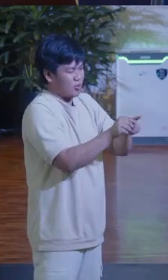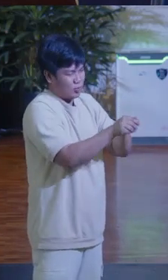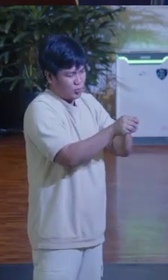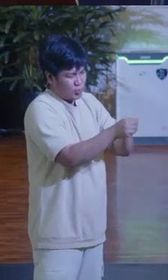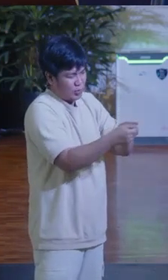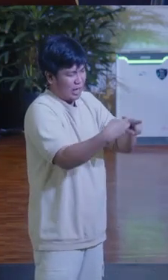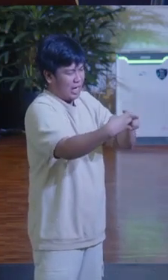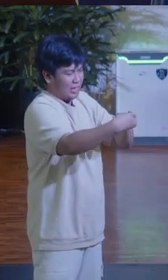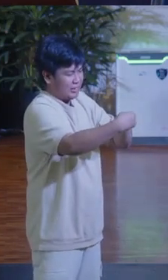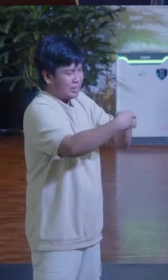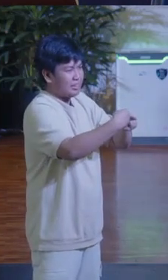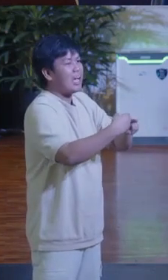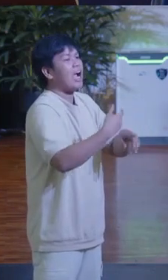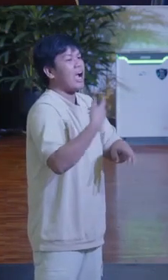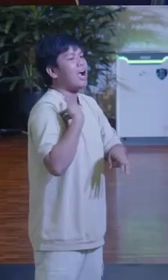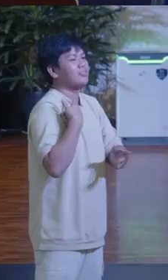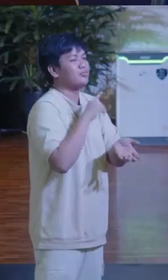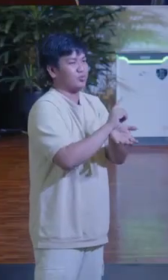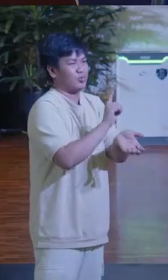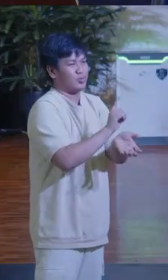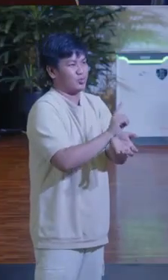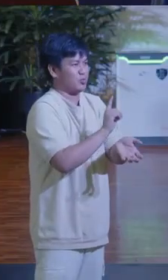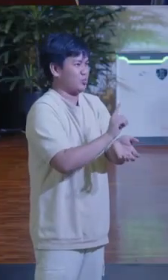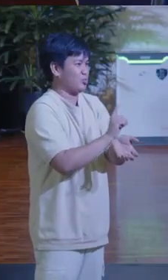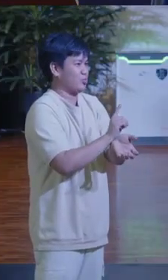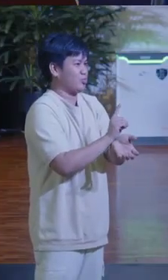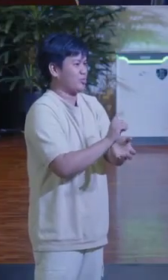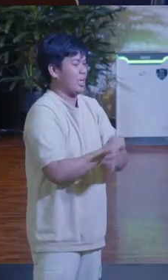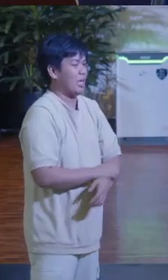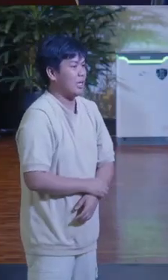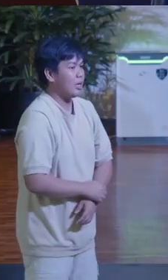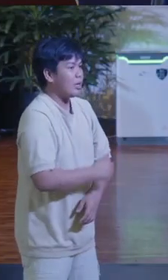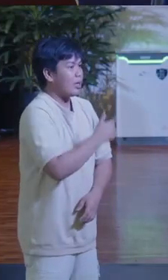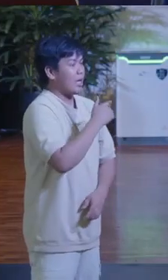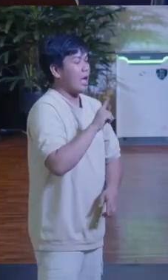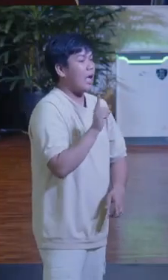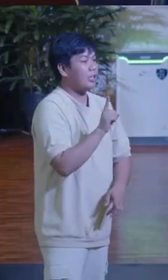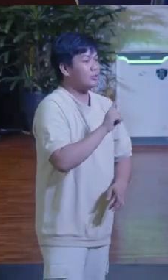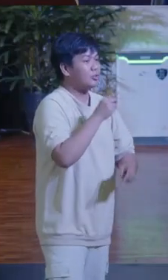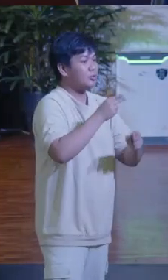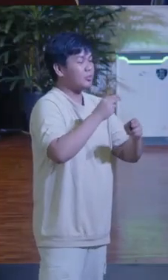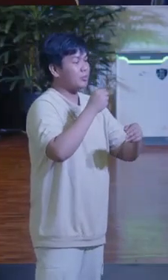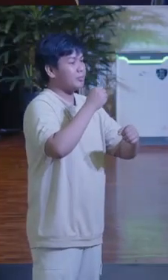paglakad na kailangang ituwid dahil baluktot.